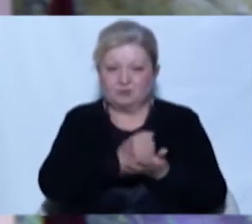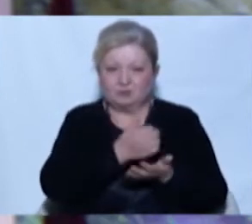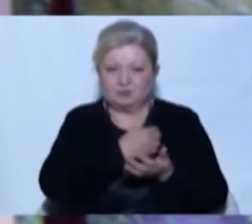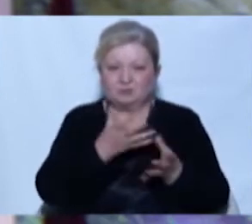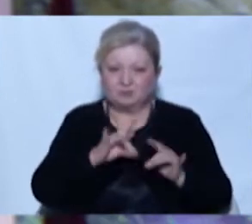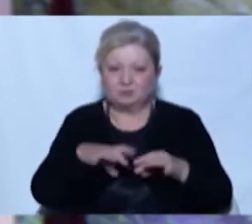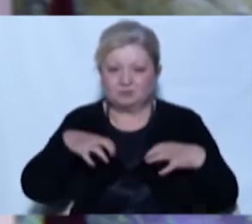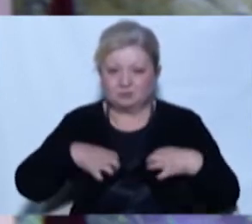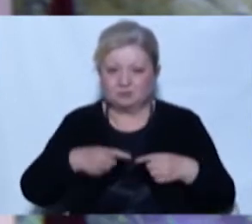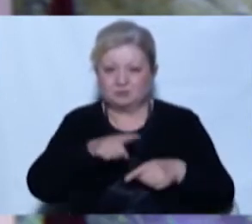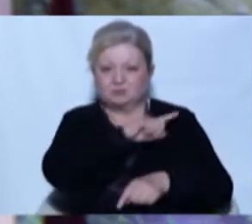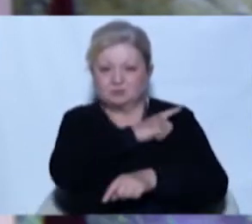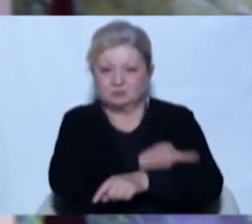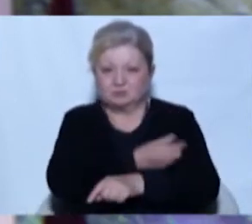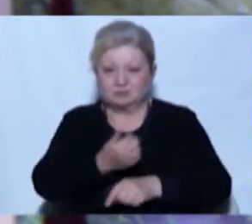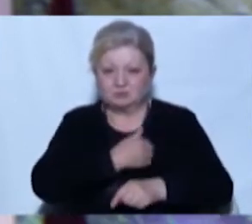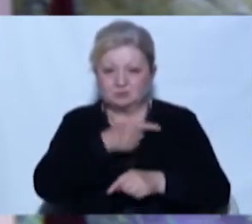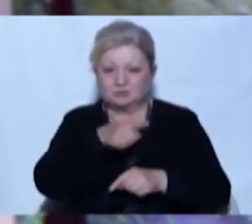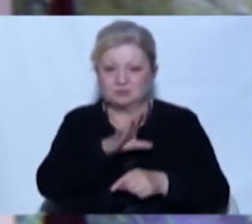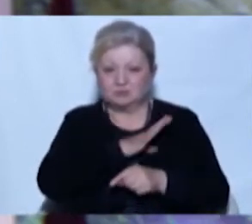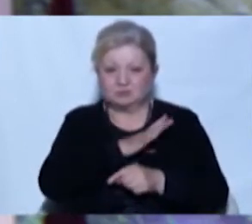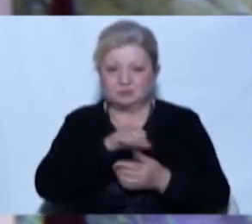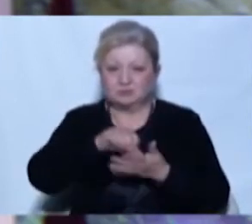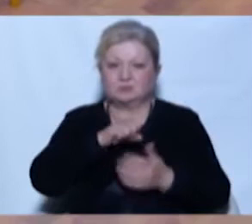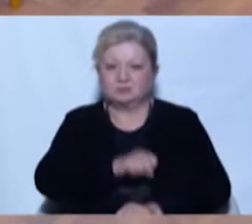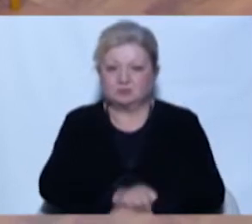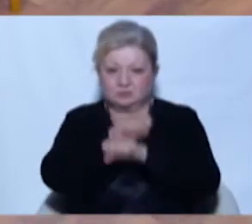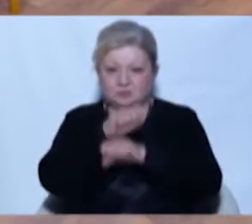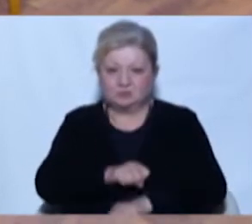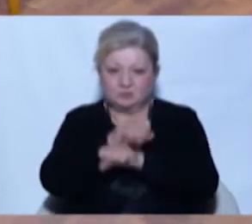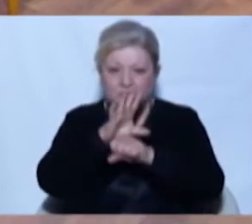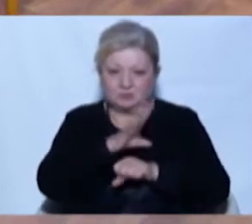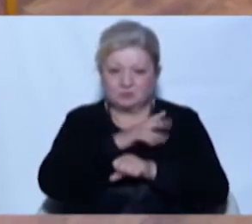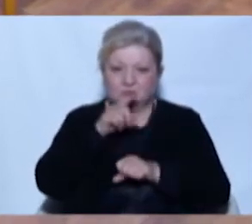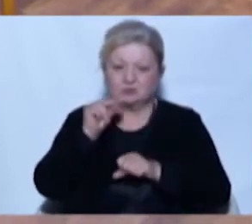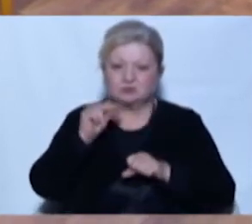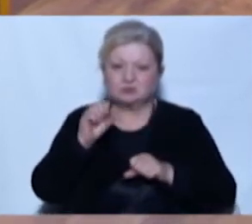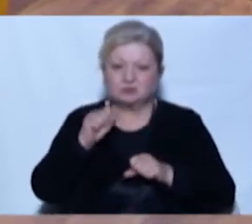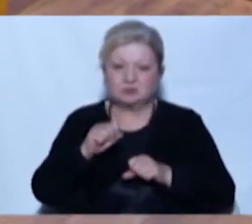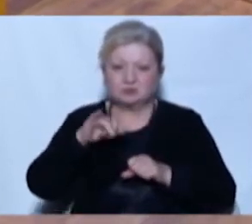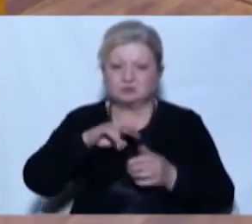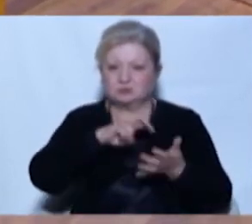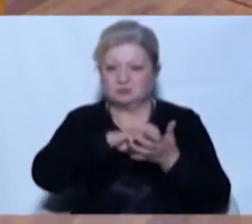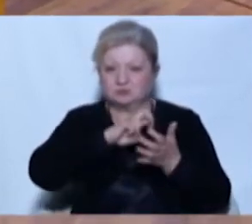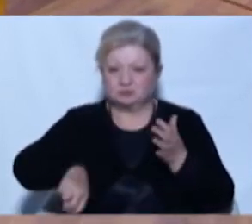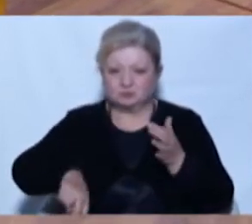amisatvis man dzalis gamoqeneba sada, rasats moqva ajanqeba, Ceaușescu chamoagdes,